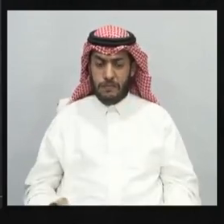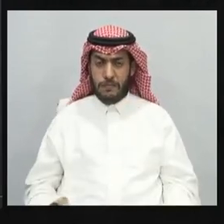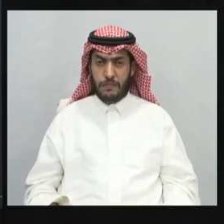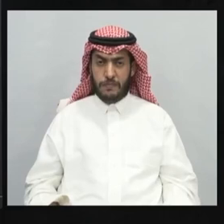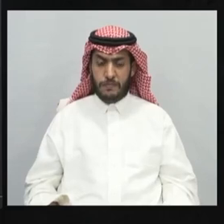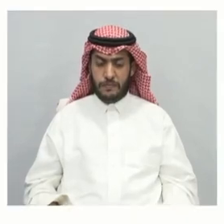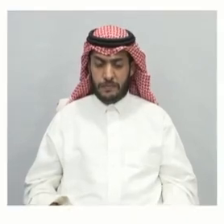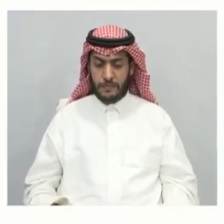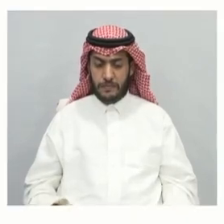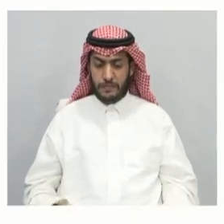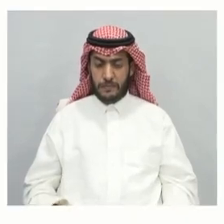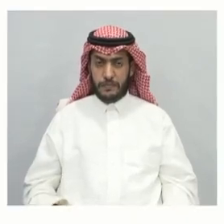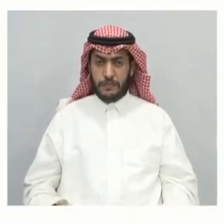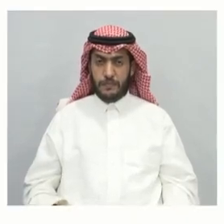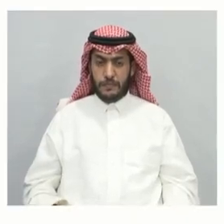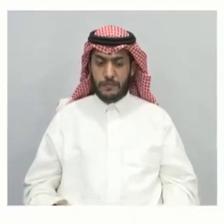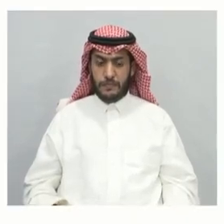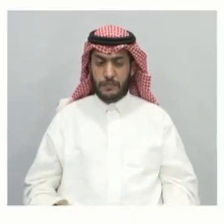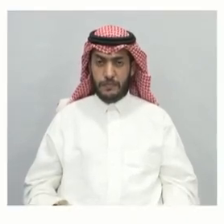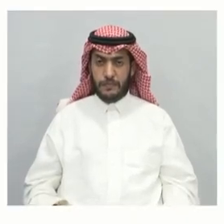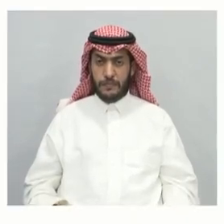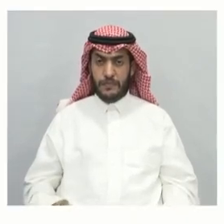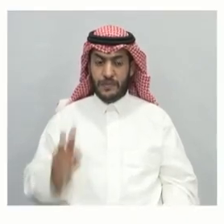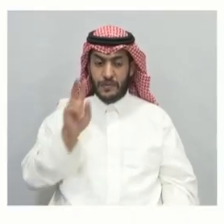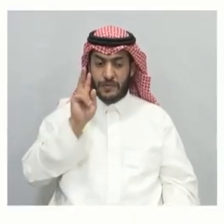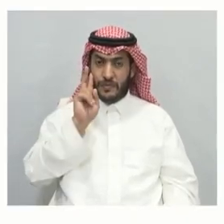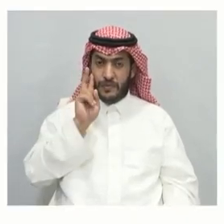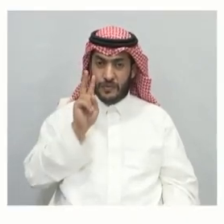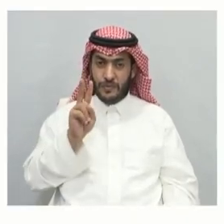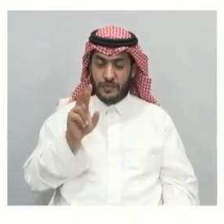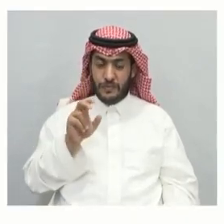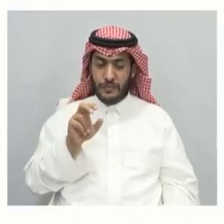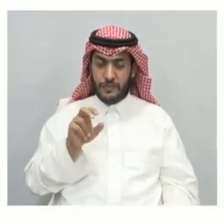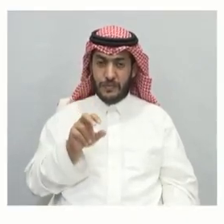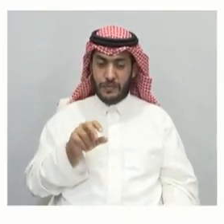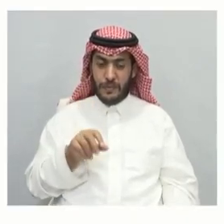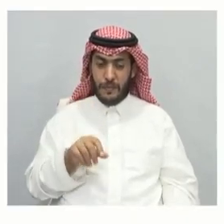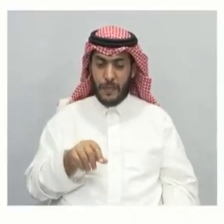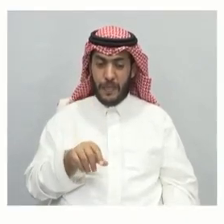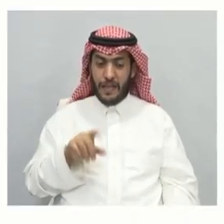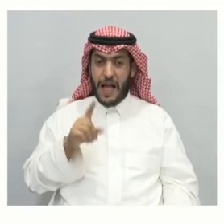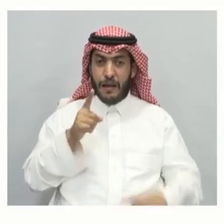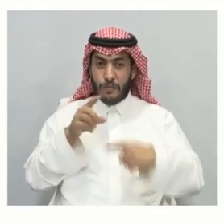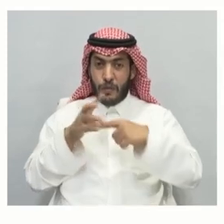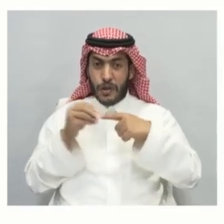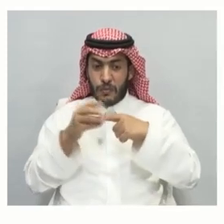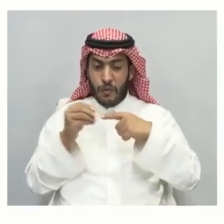محاطه به حوله الكترونات محاطه به ولاحظ انه عندي في ايش هنا يا شباب لاحظ ان هذه الالكترونات